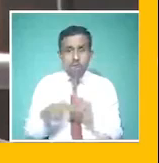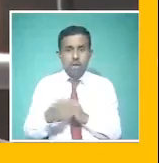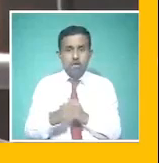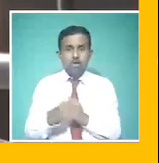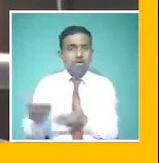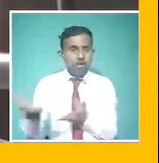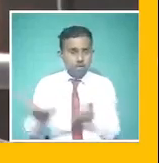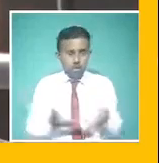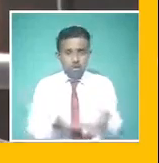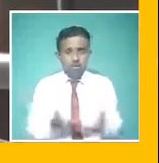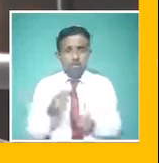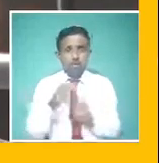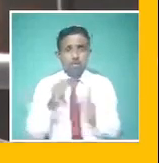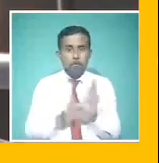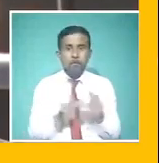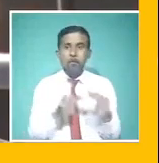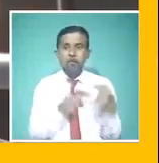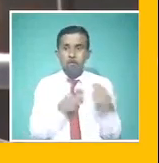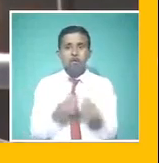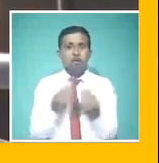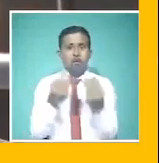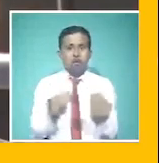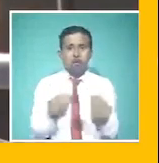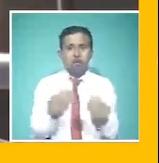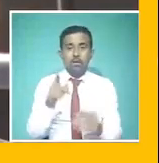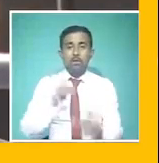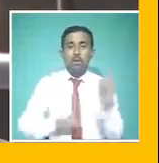වගේ ආණ්ඩුවේ මන්ත්‍රීවරු එක දිගට පහර